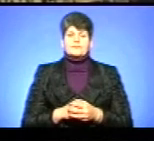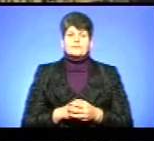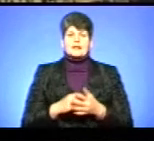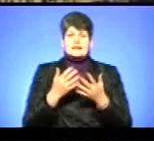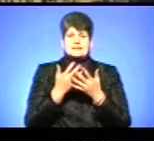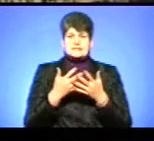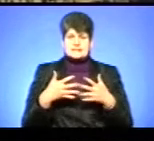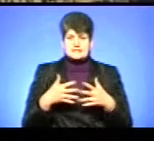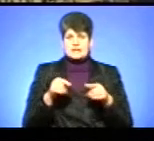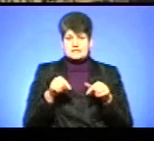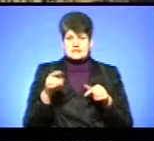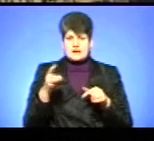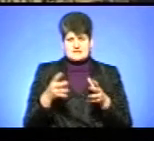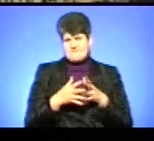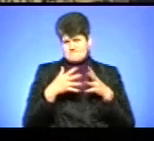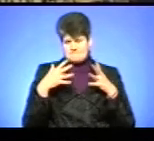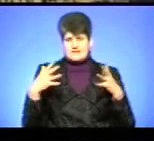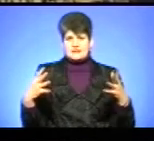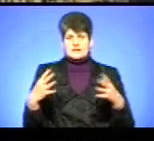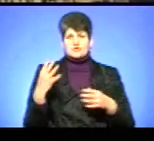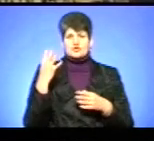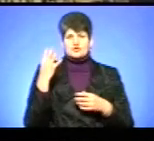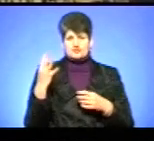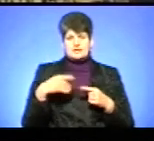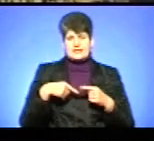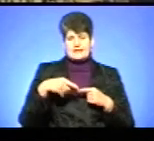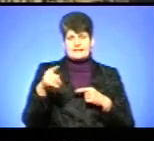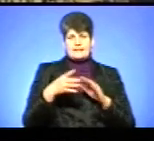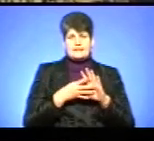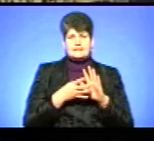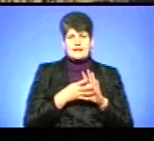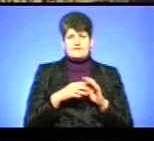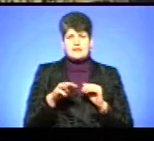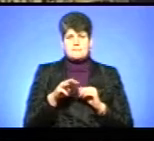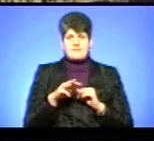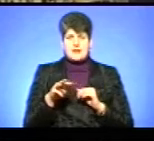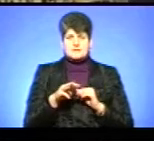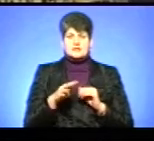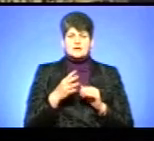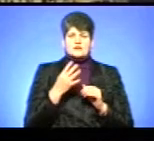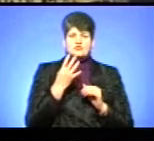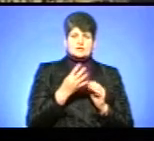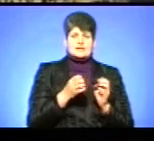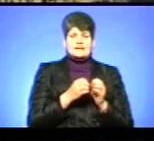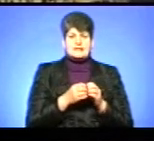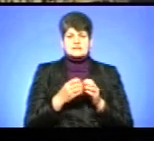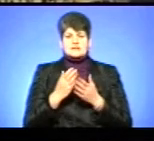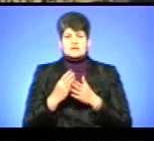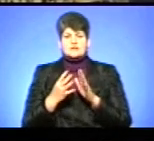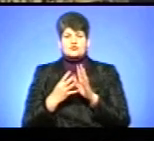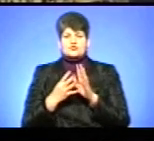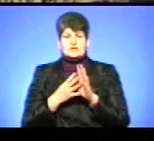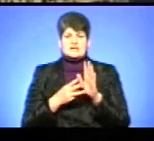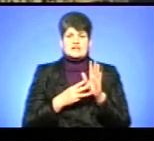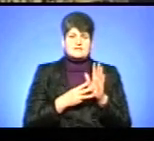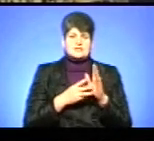Сітки цього разу у нас доволі великі. Це 4 на 9 метрів пересічний розмір сітки. 4 на 8, є 4 на 10, як яка в середньому 4